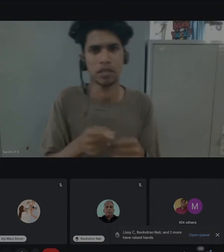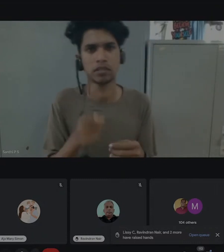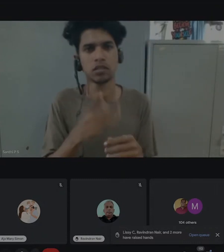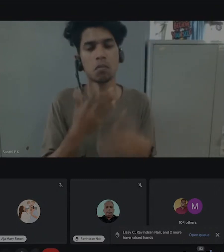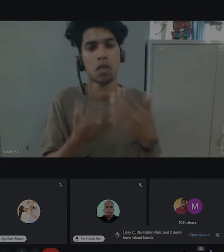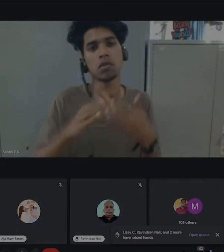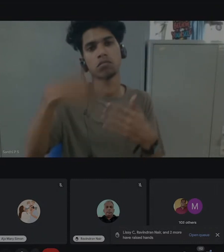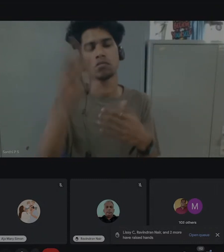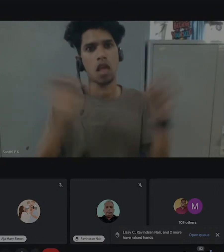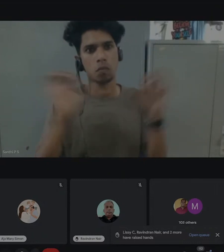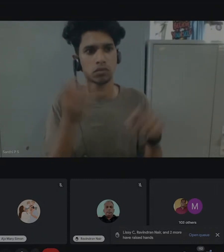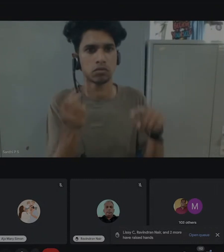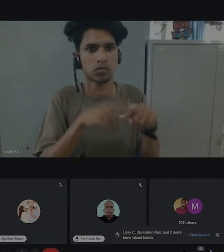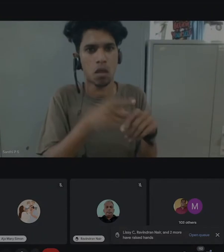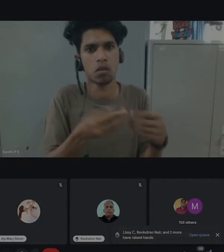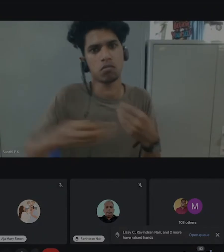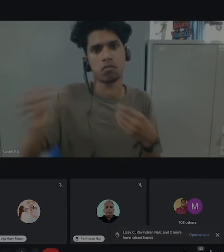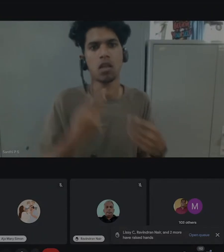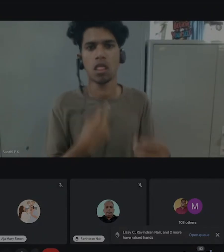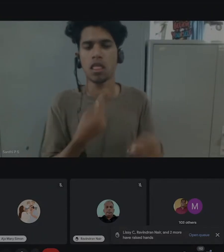എമർജൻസിയിലേക്ക് നീണ്ടുപോകുന്ന ഒരു കാര്യമാണ്.